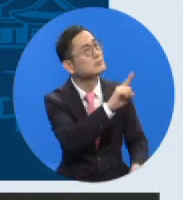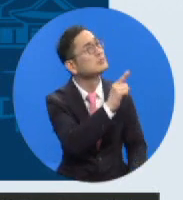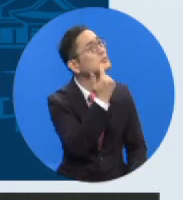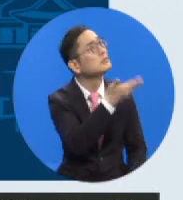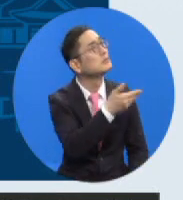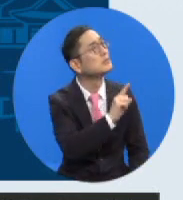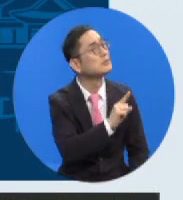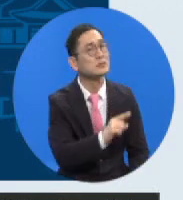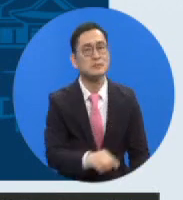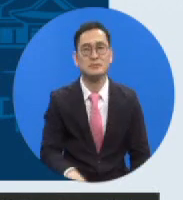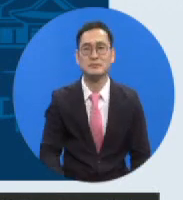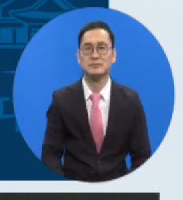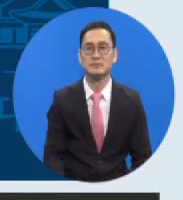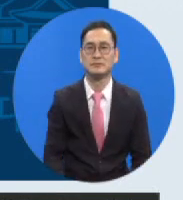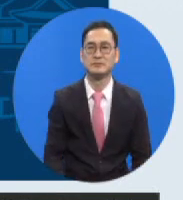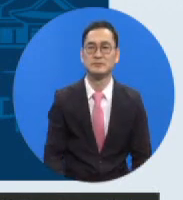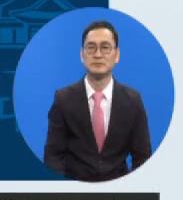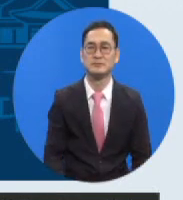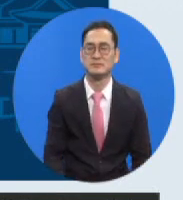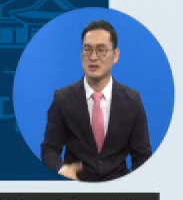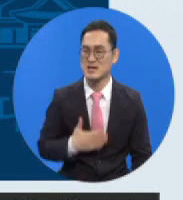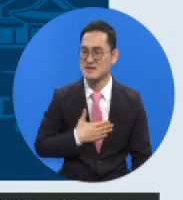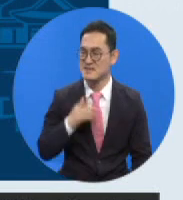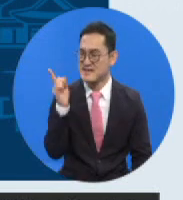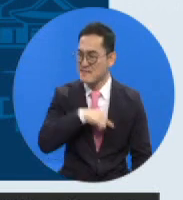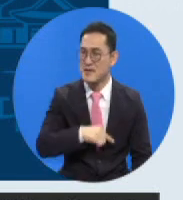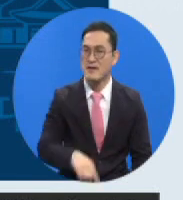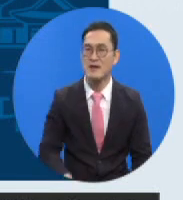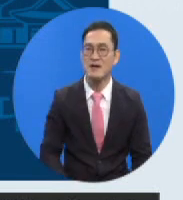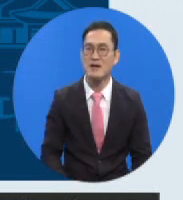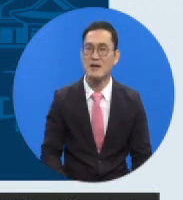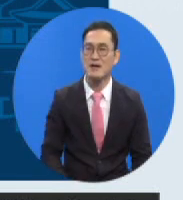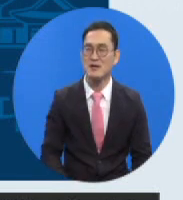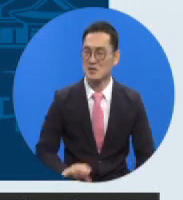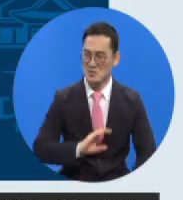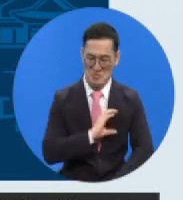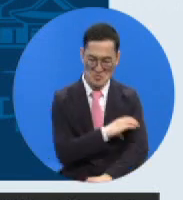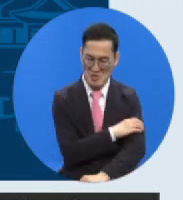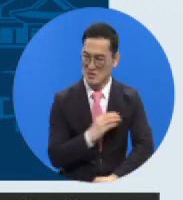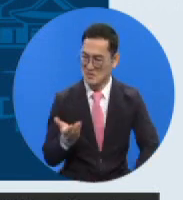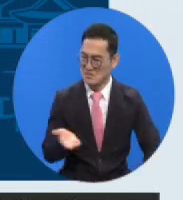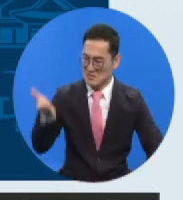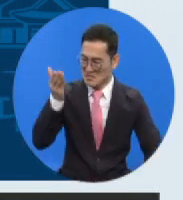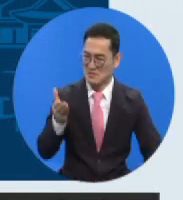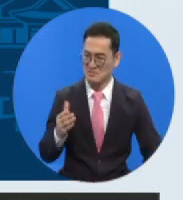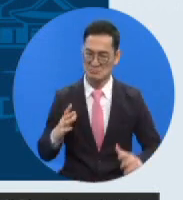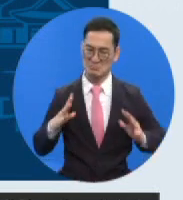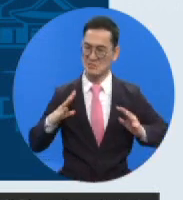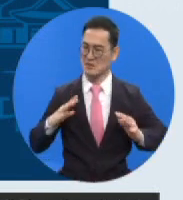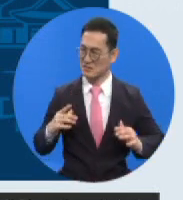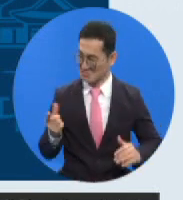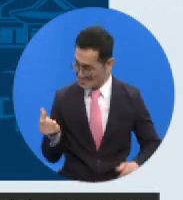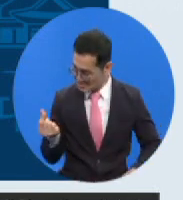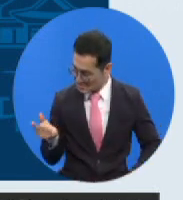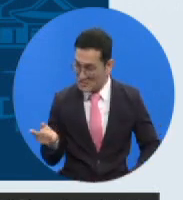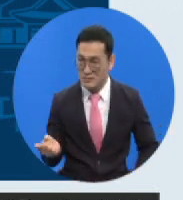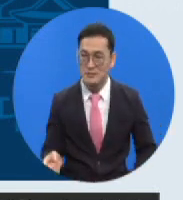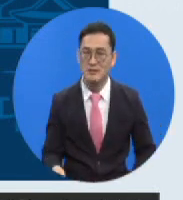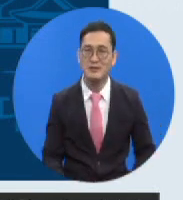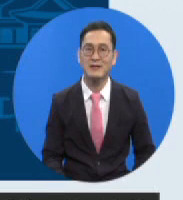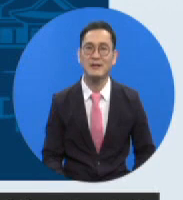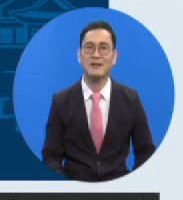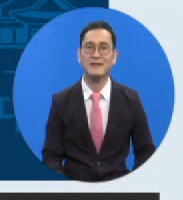그러자 굉장히 부적절하고 불쾌하다. 본인의 권위를 높이기 위해서 활용한 것 아닌가. 자, 흥미로운